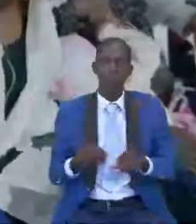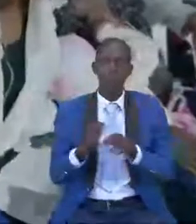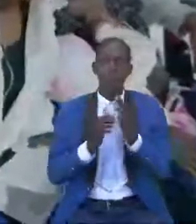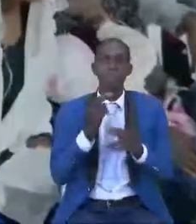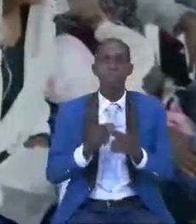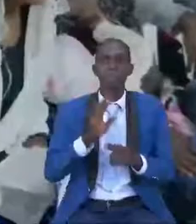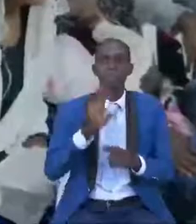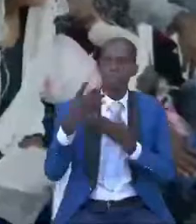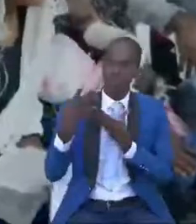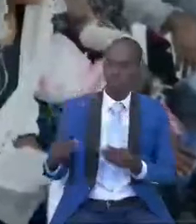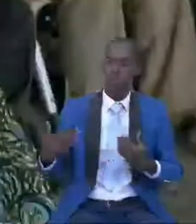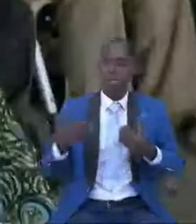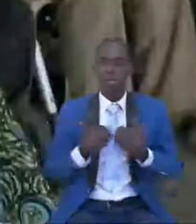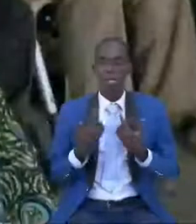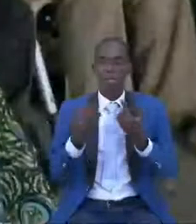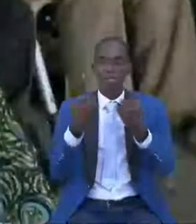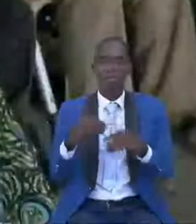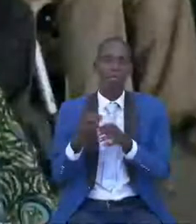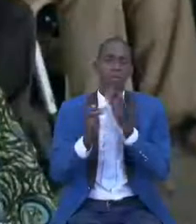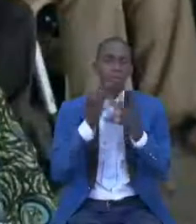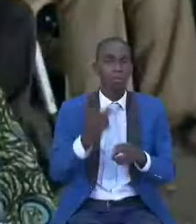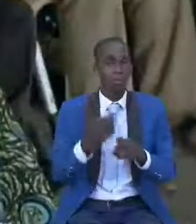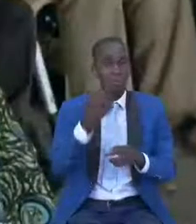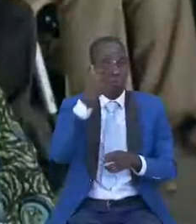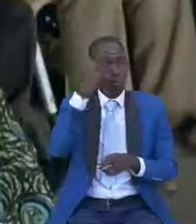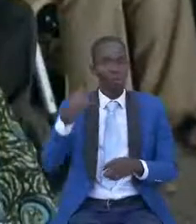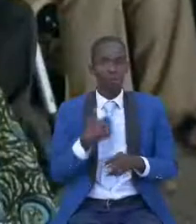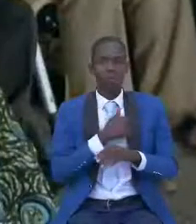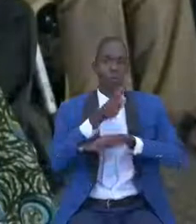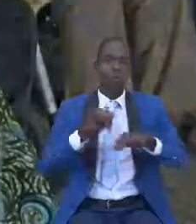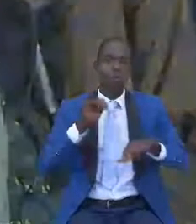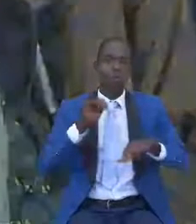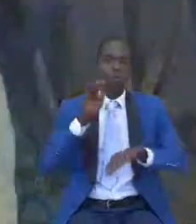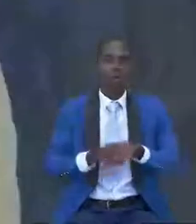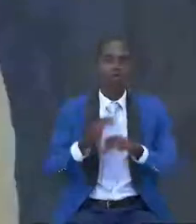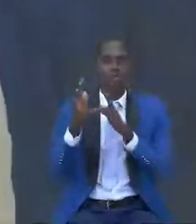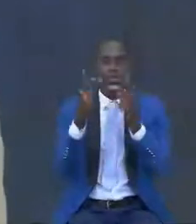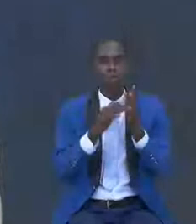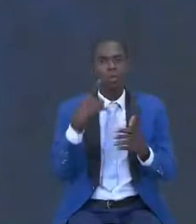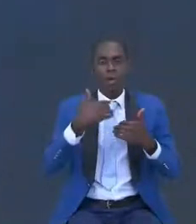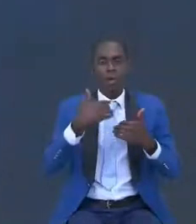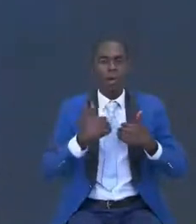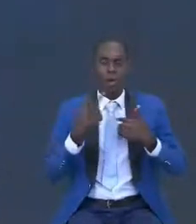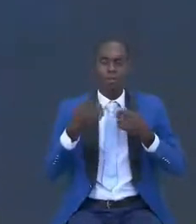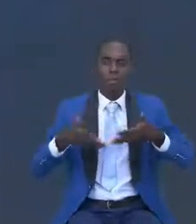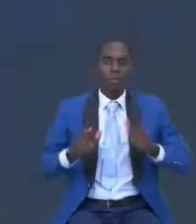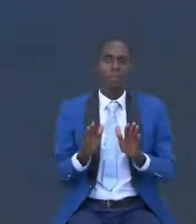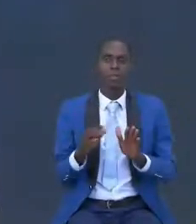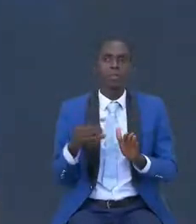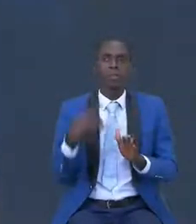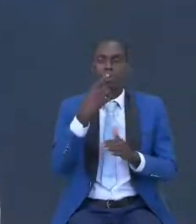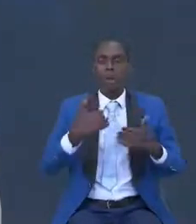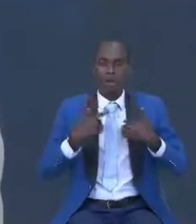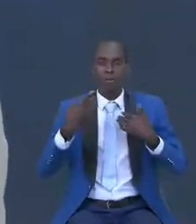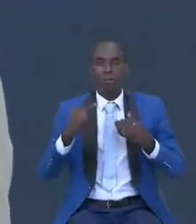ton miracle est venu, ta solution est venue. Parce que nous invoquons